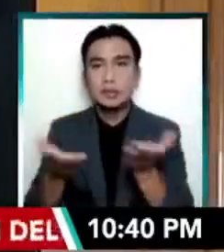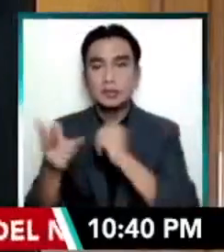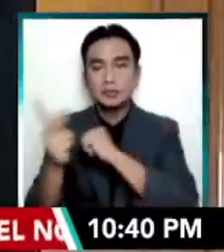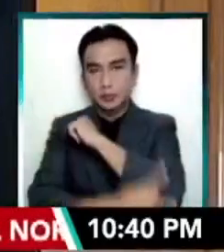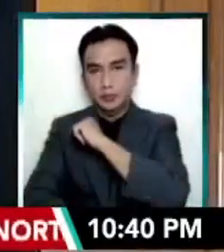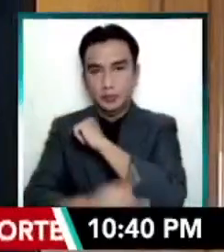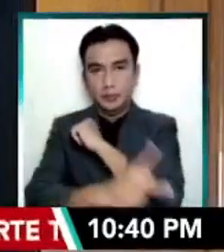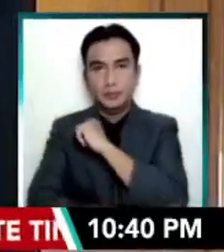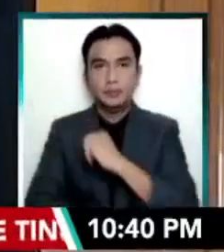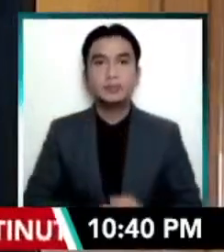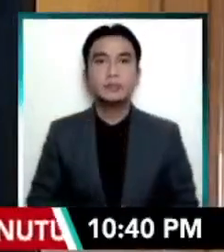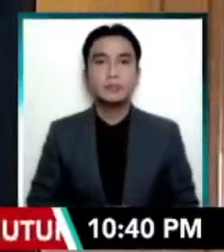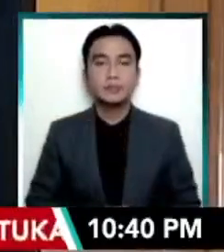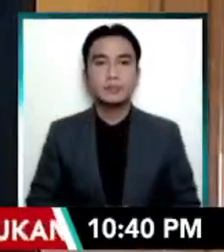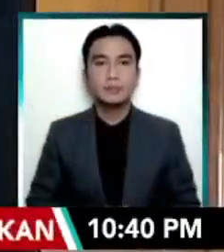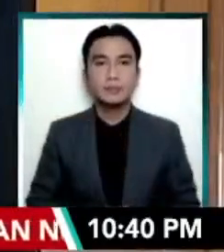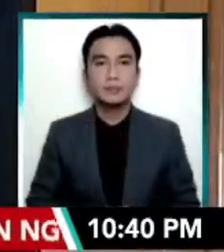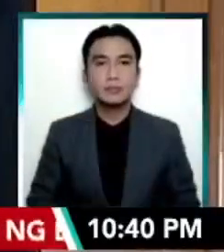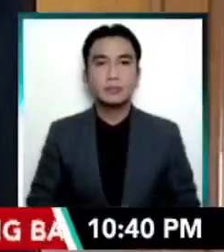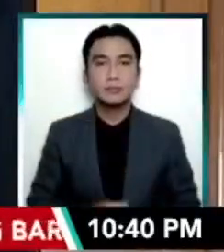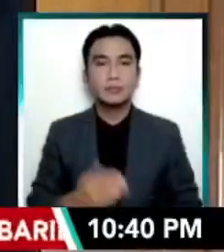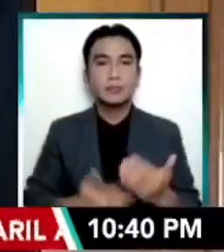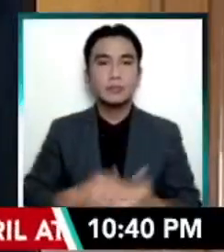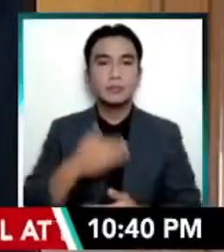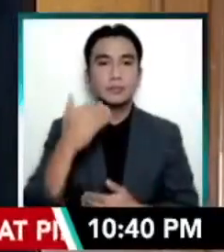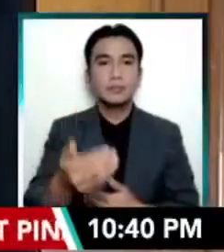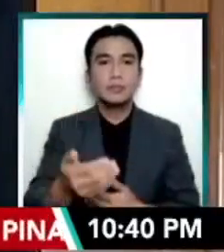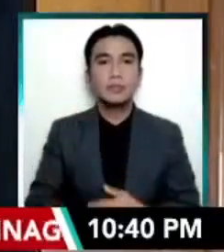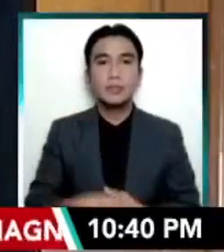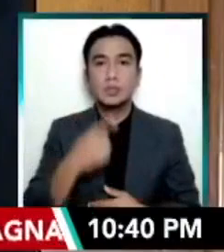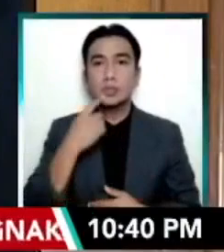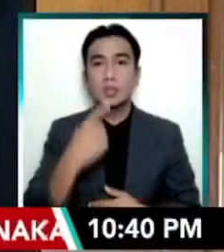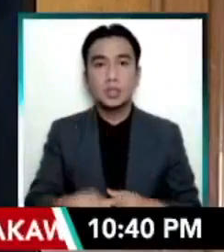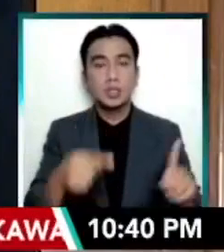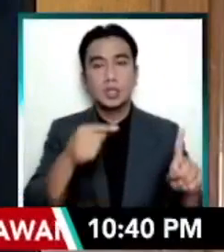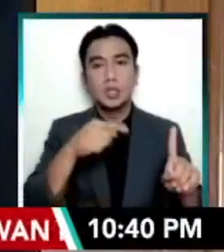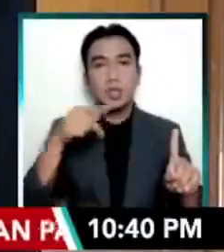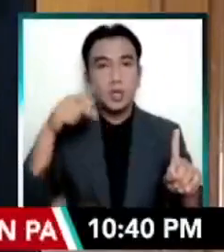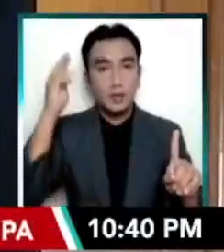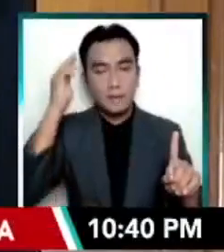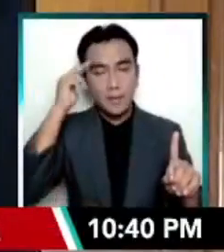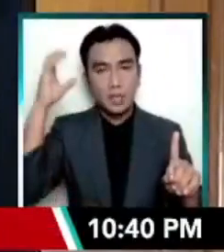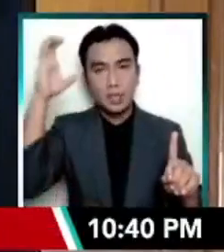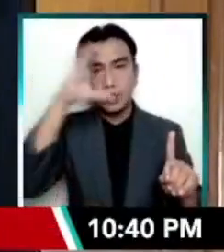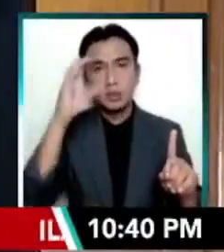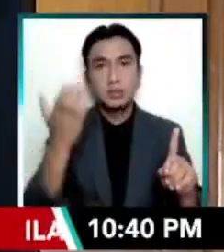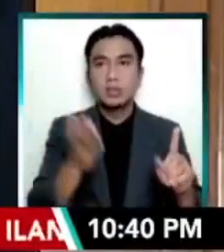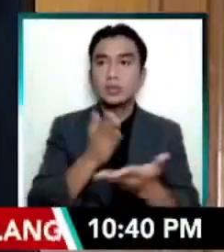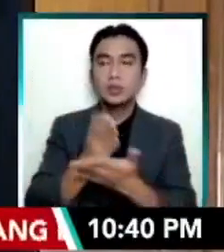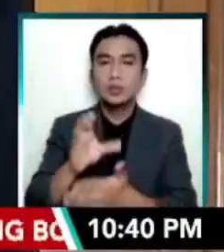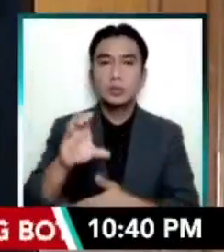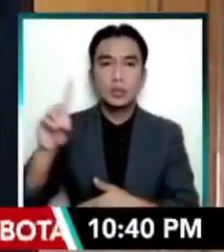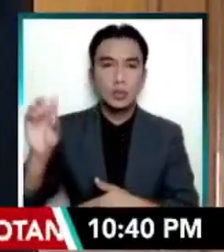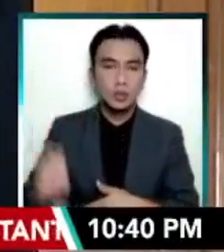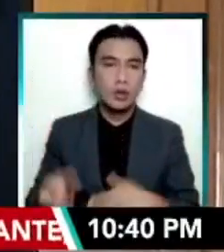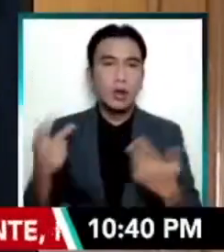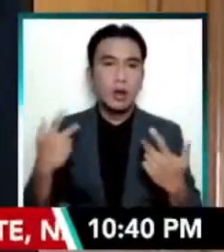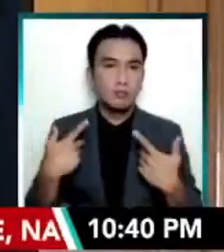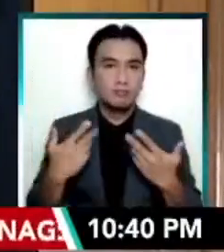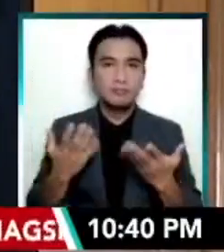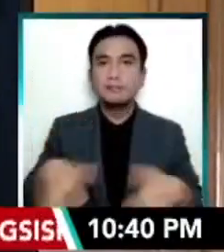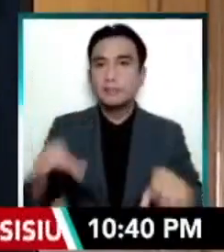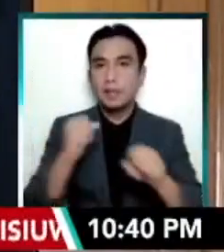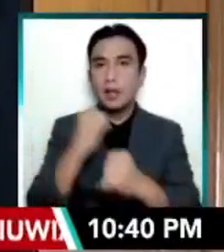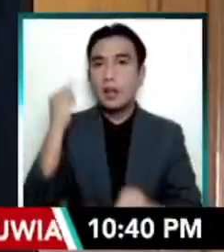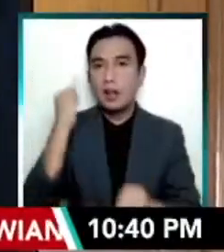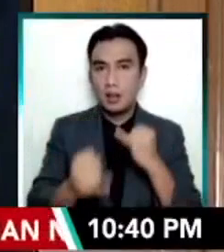Sa pagpunta niya sa Cagayan de Oro City, sinabi ni Senador Ping Lacson na ito na ang huling pagsabak niya sa politika. May paalala